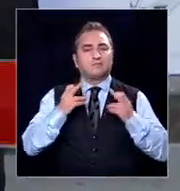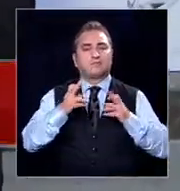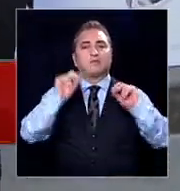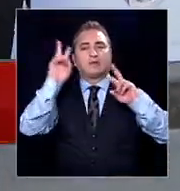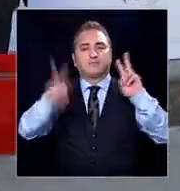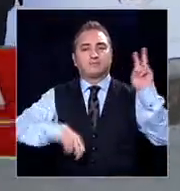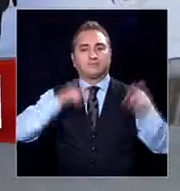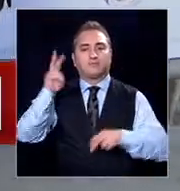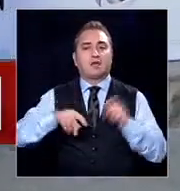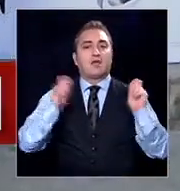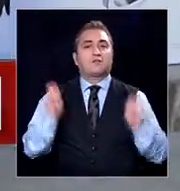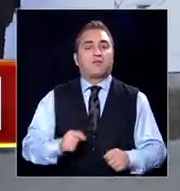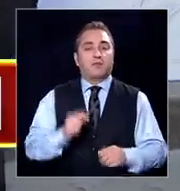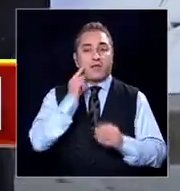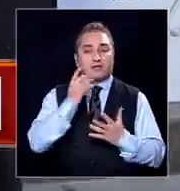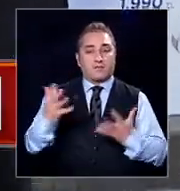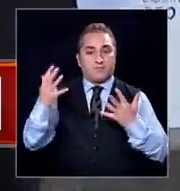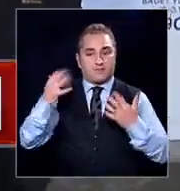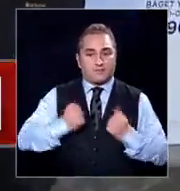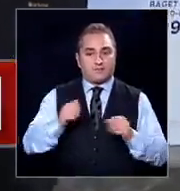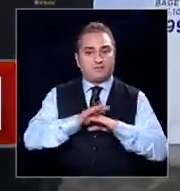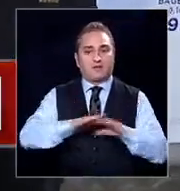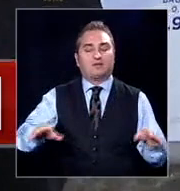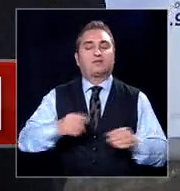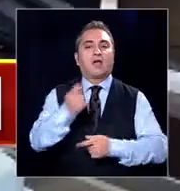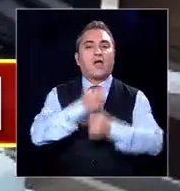Şimdi yakalanınca o dolandırıcılar esnaf